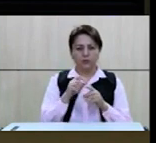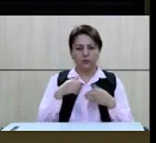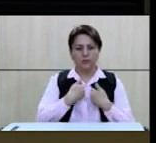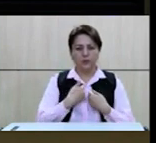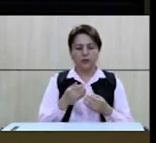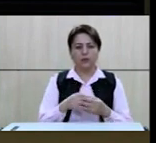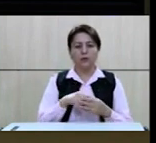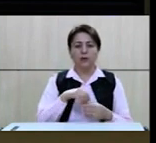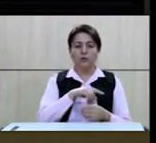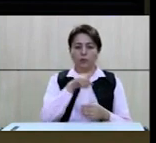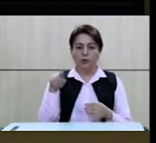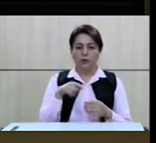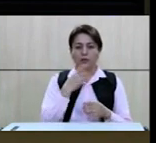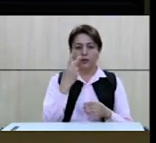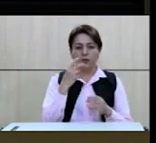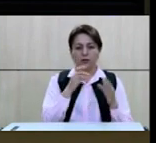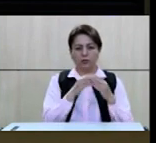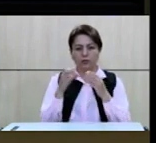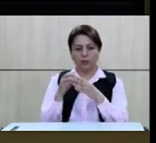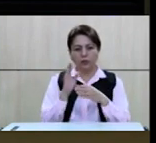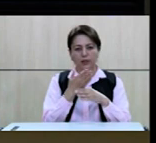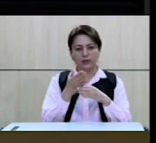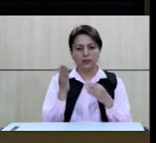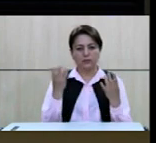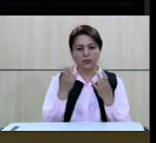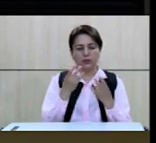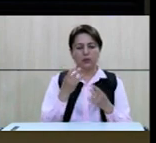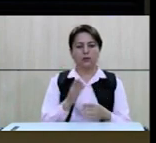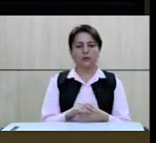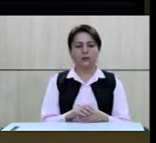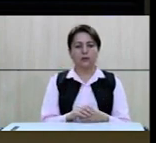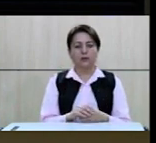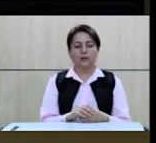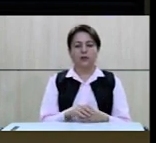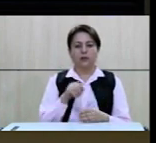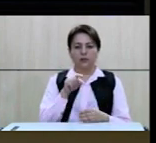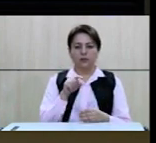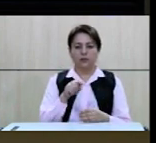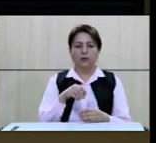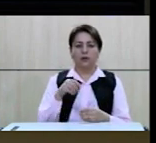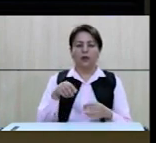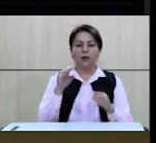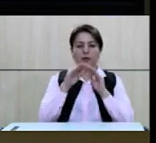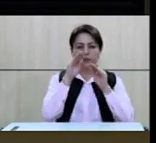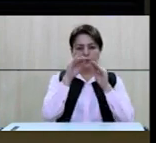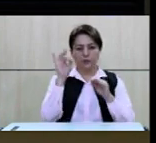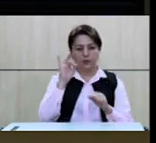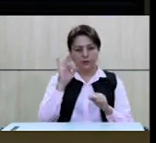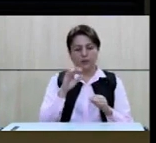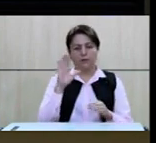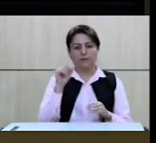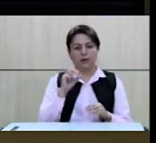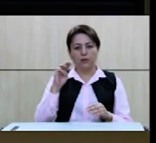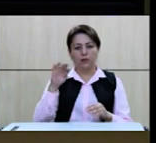Biz ularni 2 guruhga ajratib olishimiz kerak edi. Ya'ni yasama ravishlar va